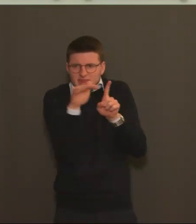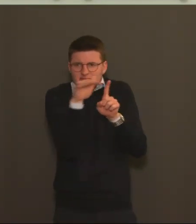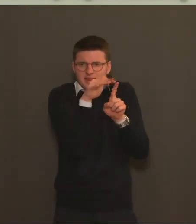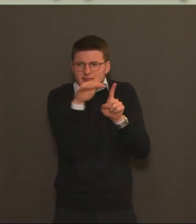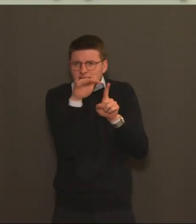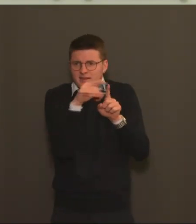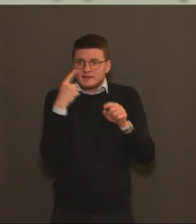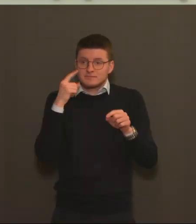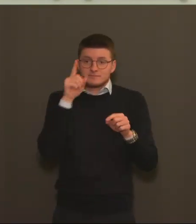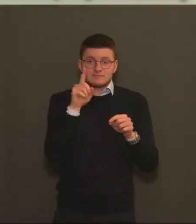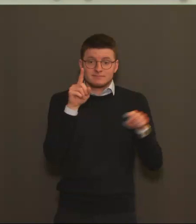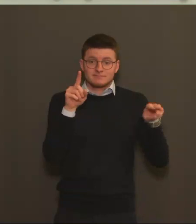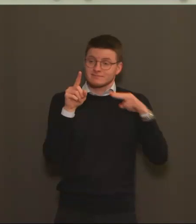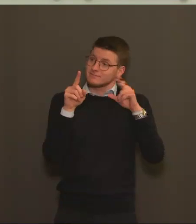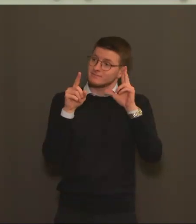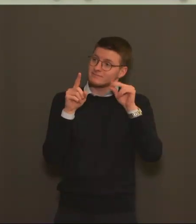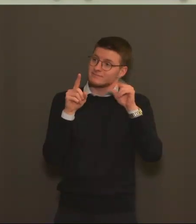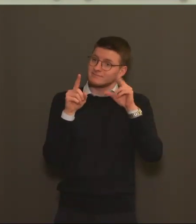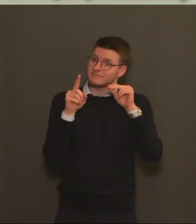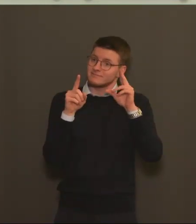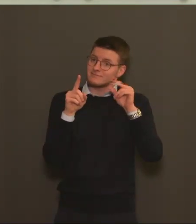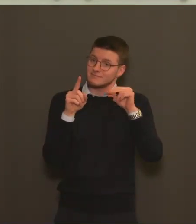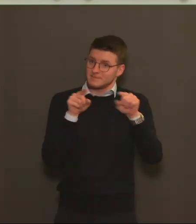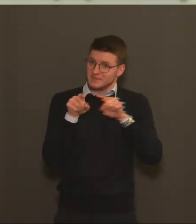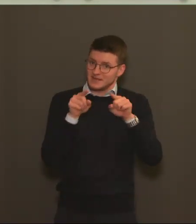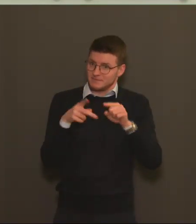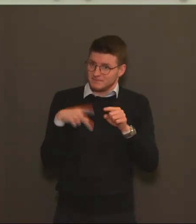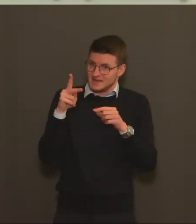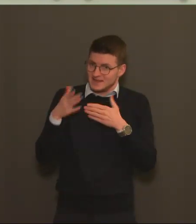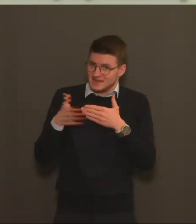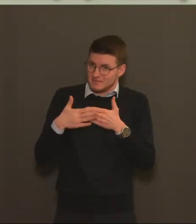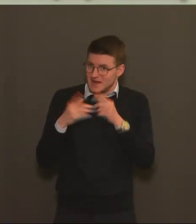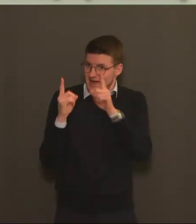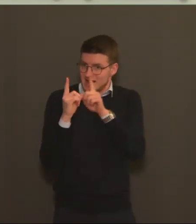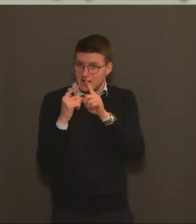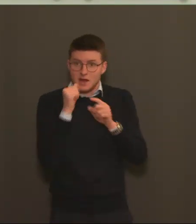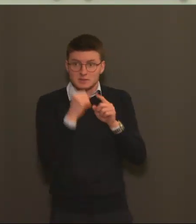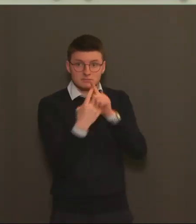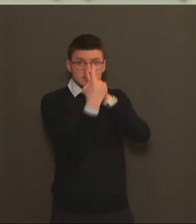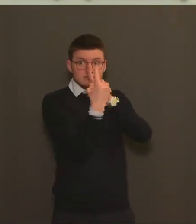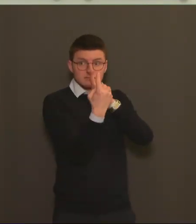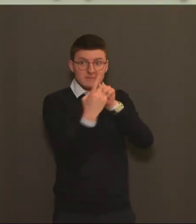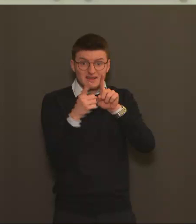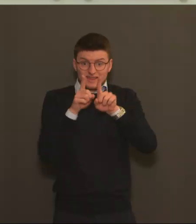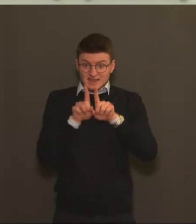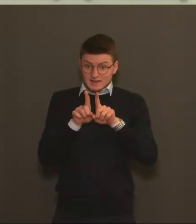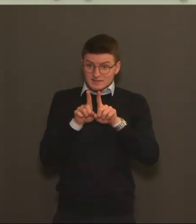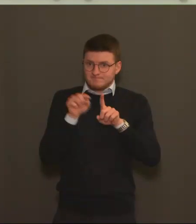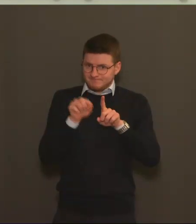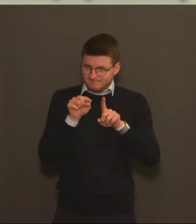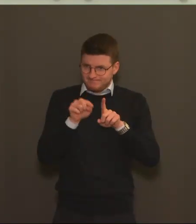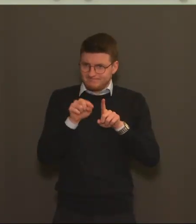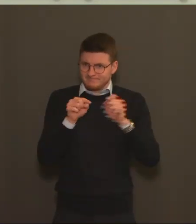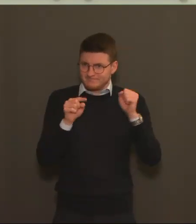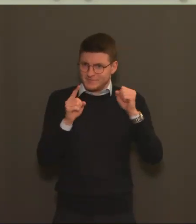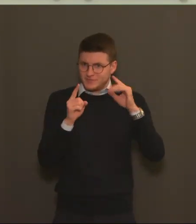andere aan te spreken. Meestal zit je dan dichter bij elkaar dan wanneer je tegenover elkaar staat. En zo krijgt de gesprekspartner een wolk